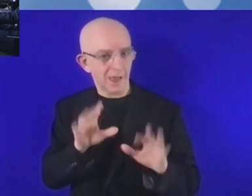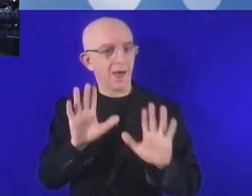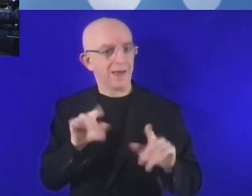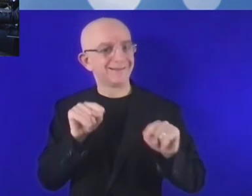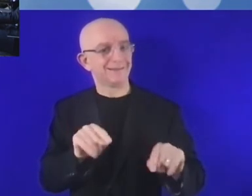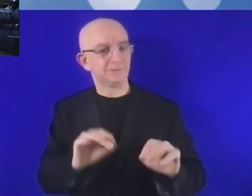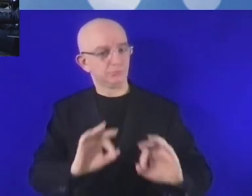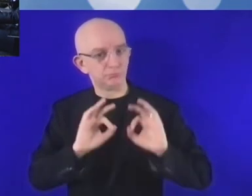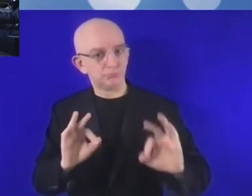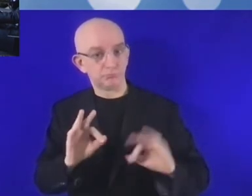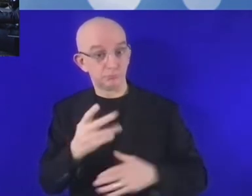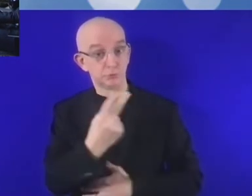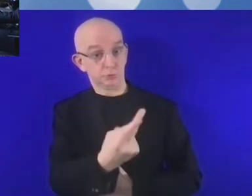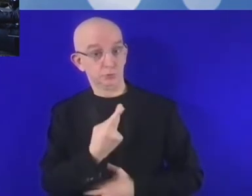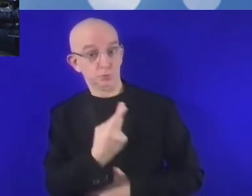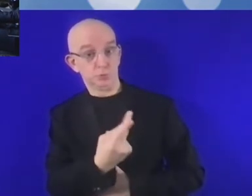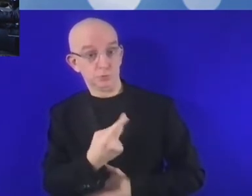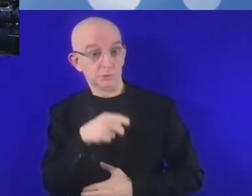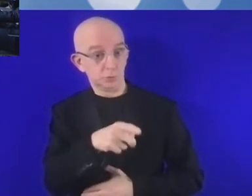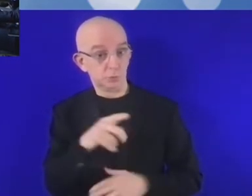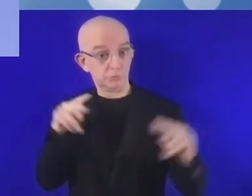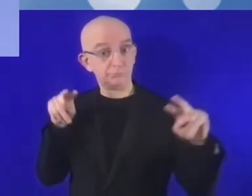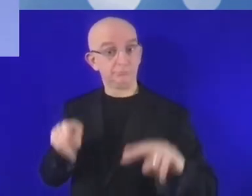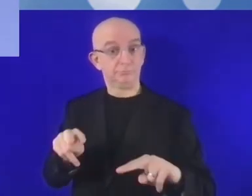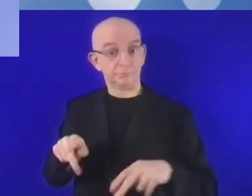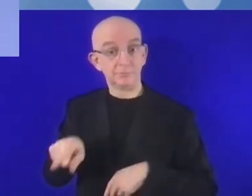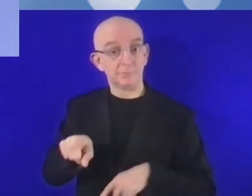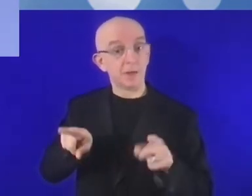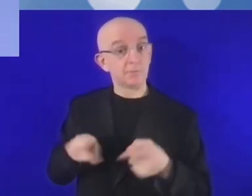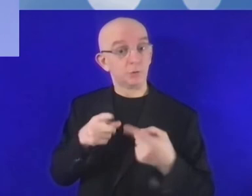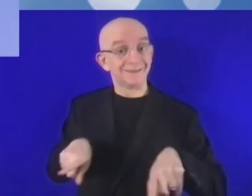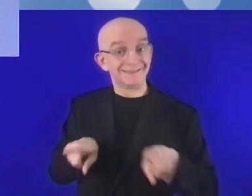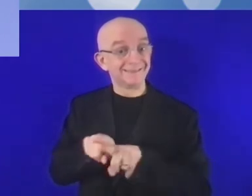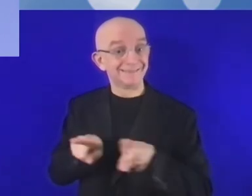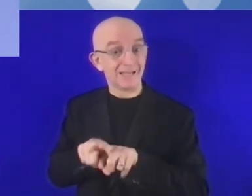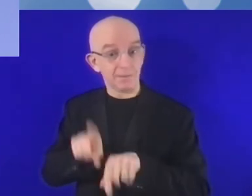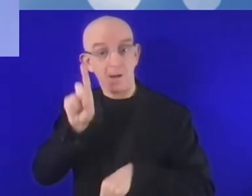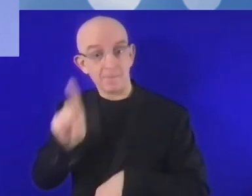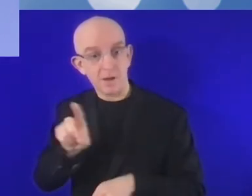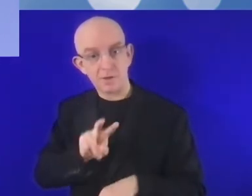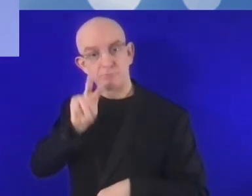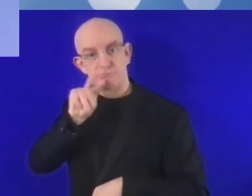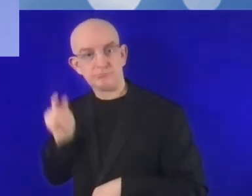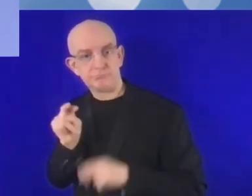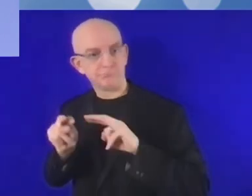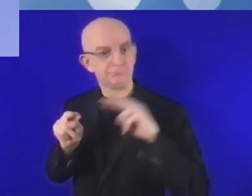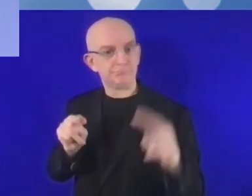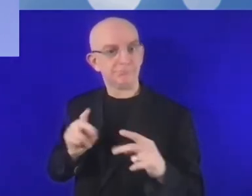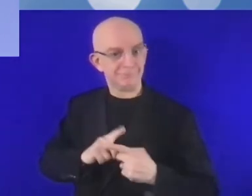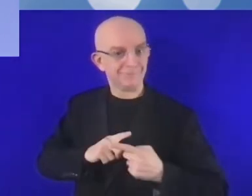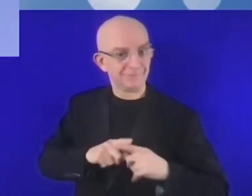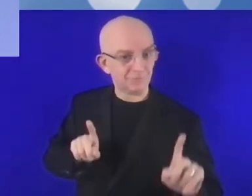أن إذا كان شخصين مستمعين إلى نفس القطعة أو المقطوعة